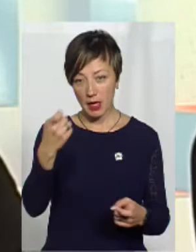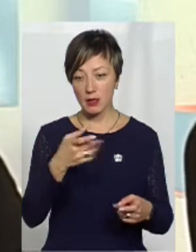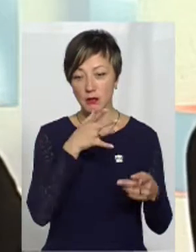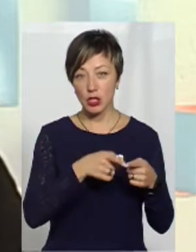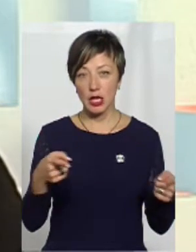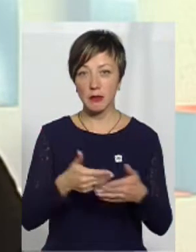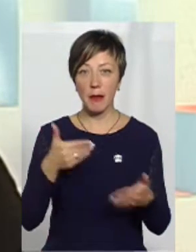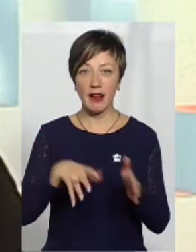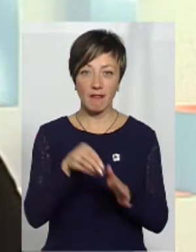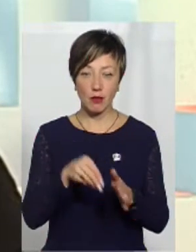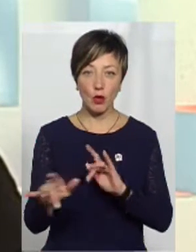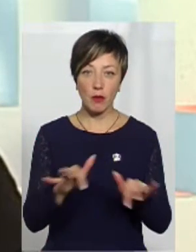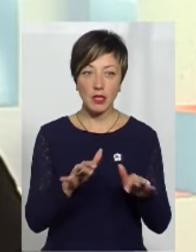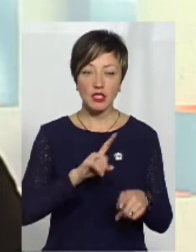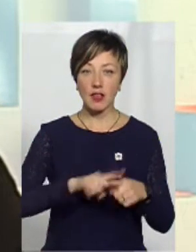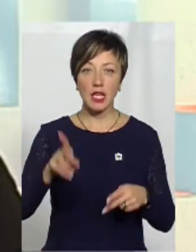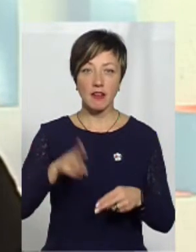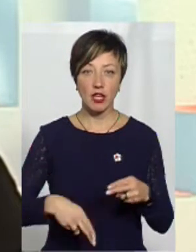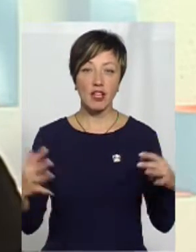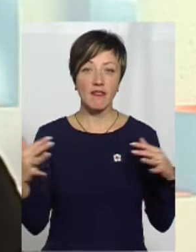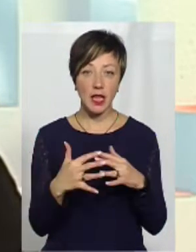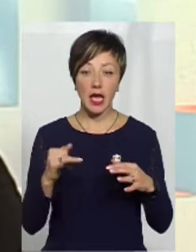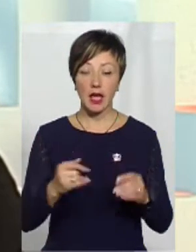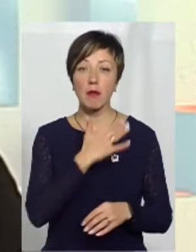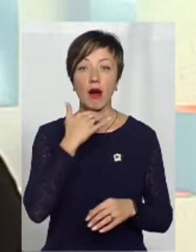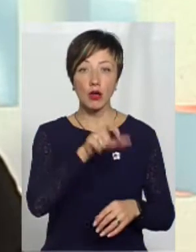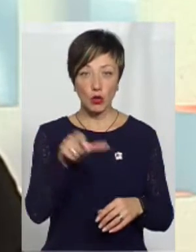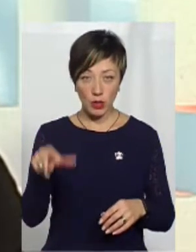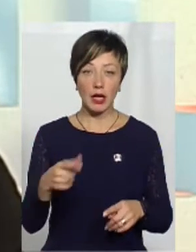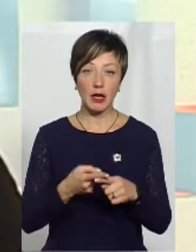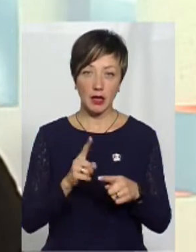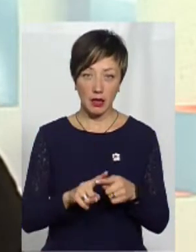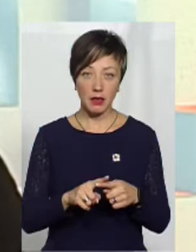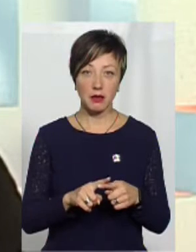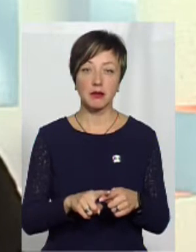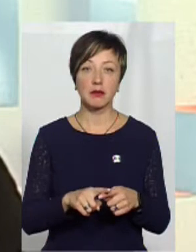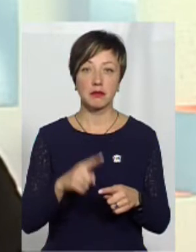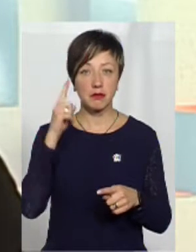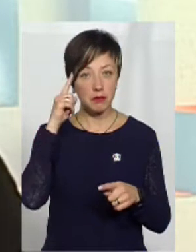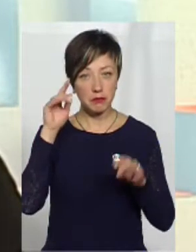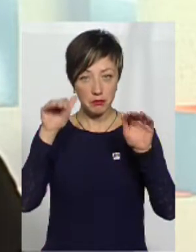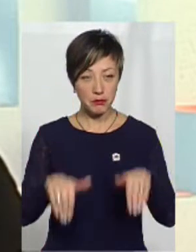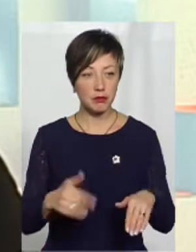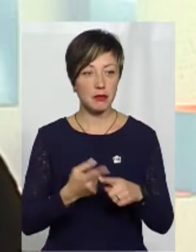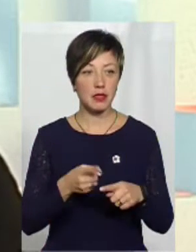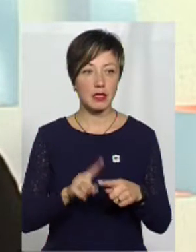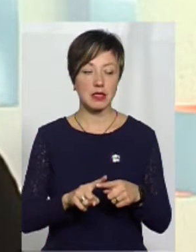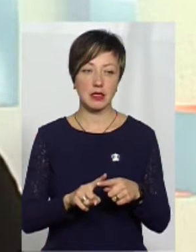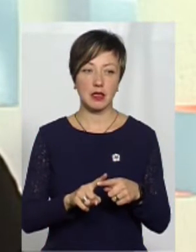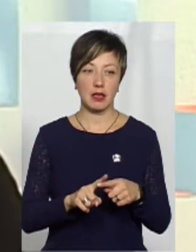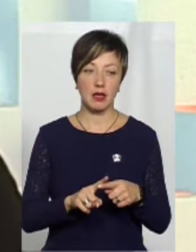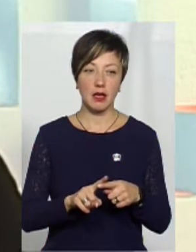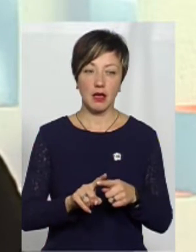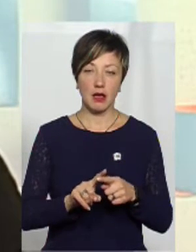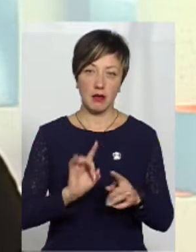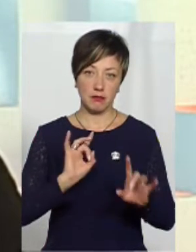час перевиборчої кампанії, що таке завершення війни. І велика кількість людей, власне, і купились на подібний меседж. І